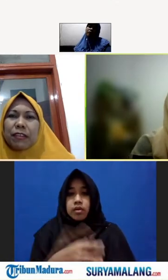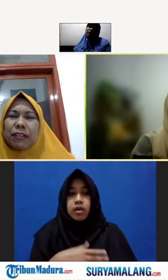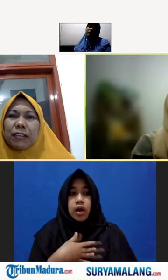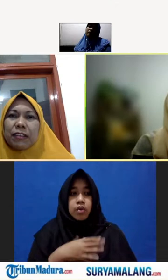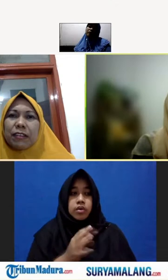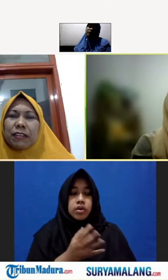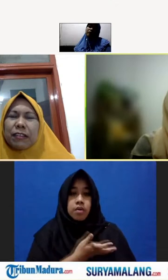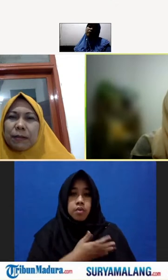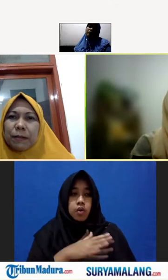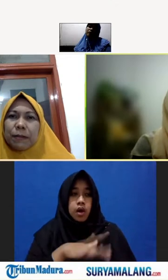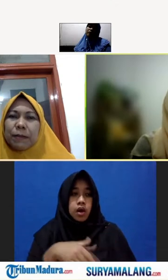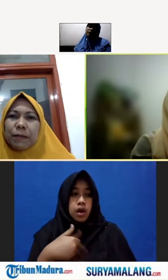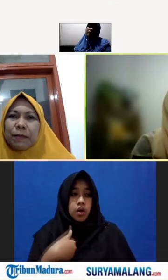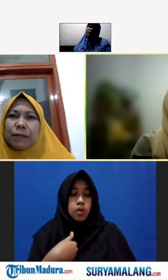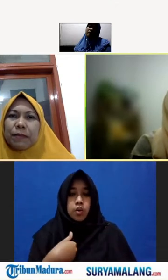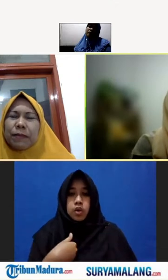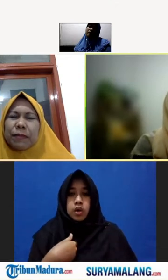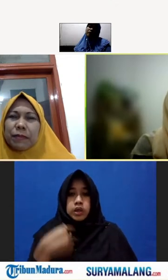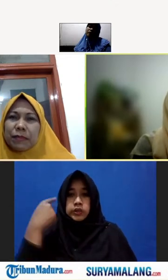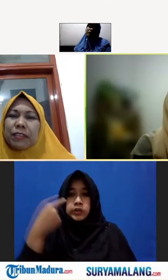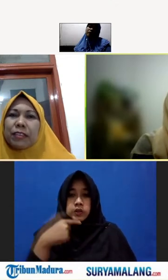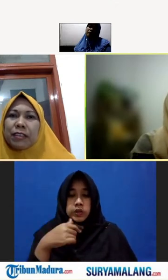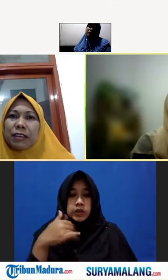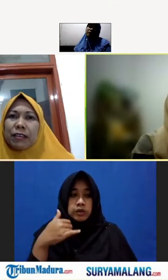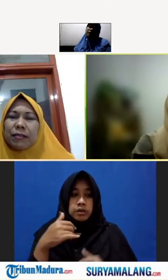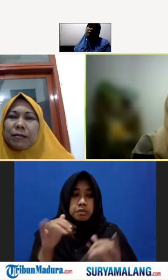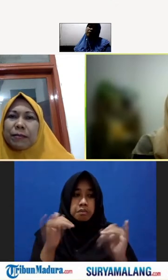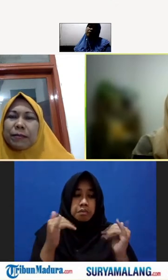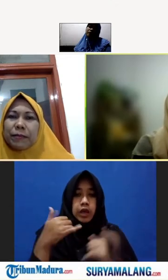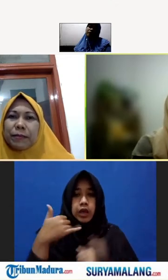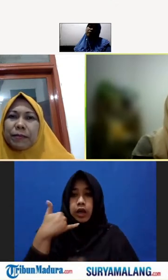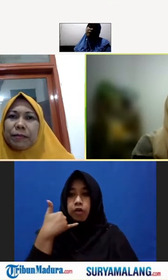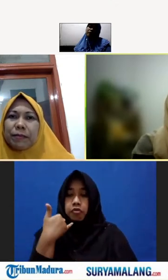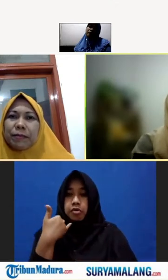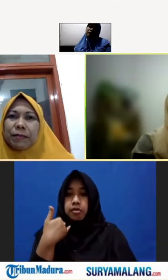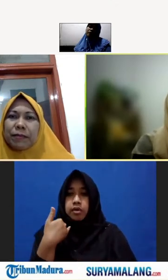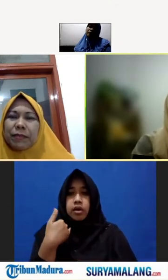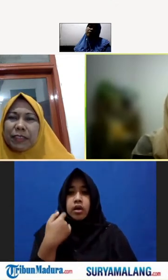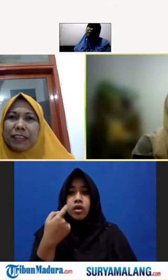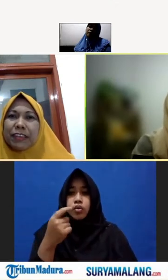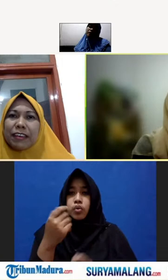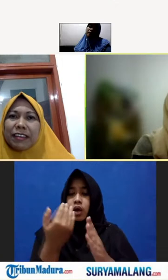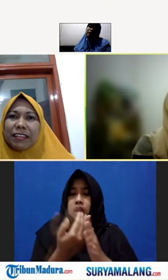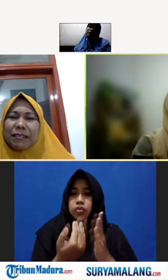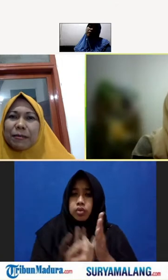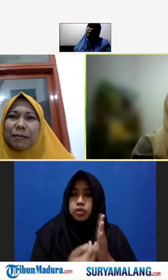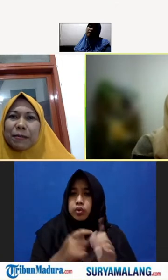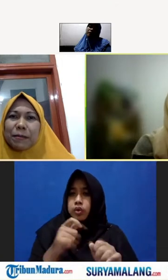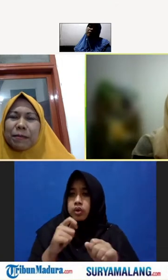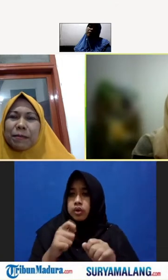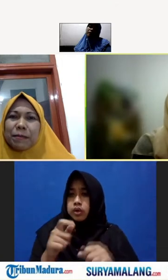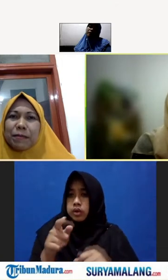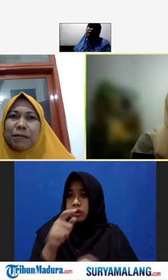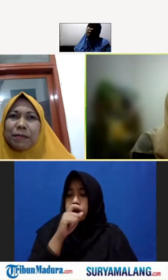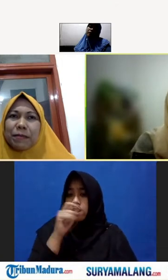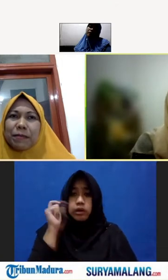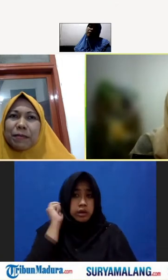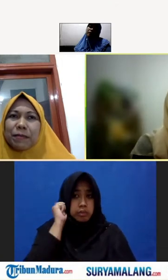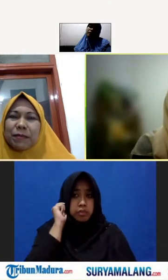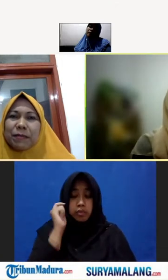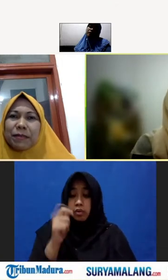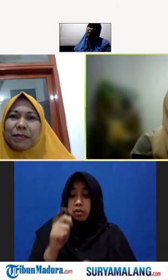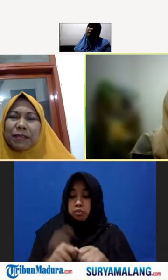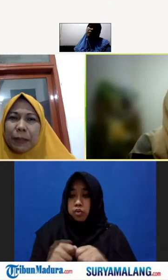nih anak aku terlalu sering main handphone. Nah, aturan itu kan Ibu yang buat. Konsistensinya Ibu yang